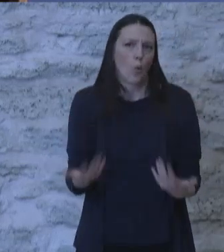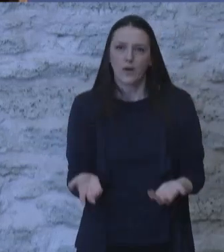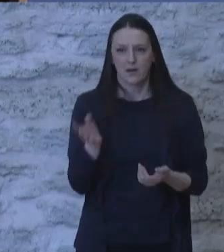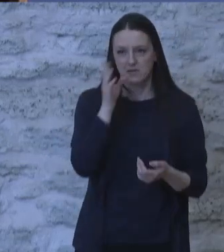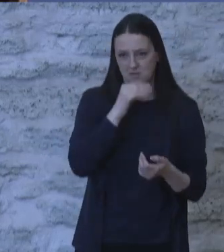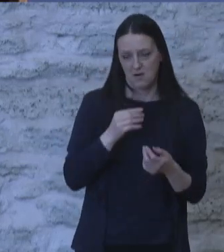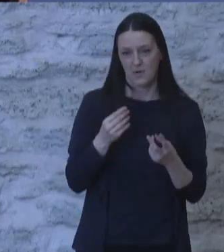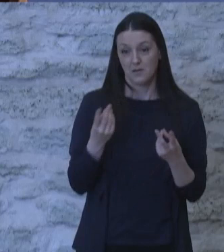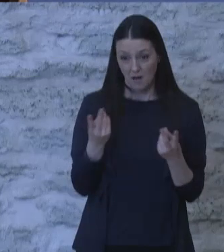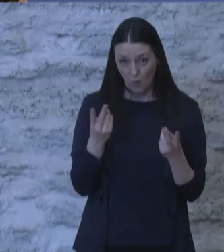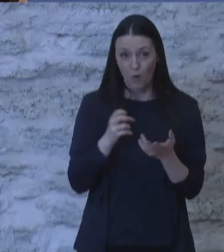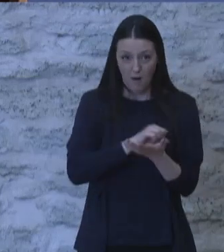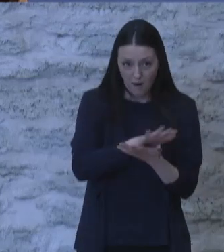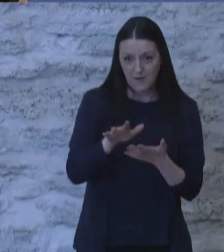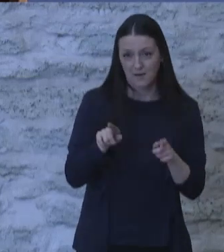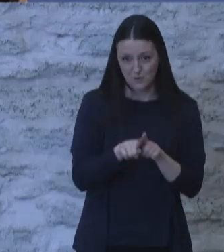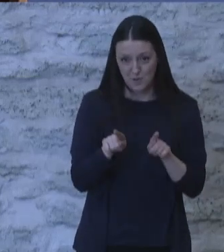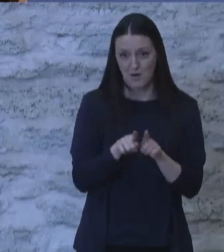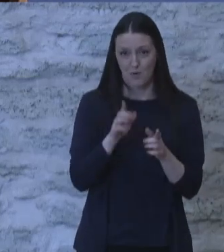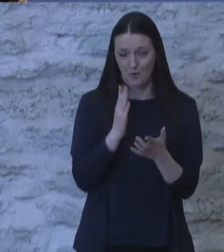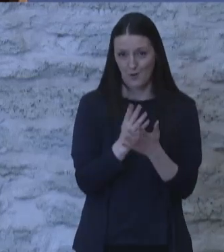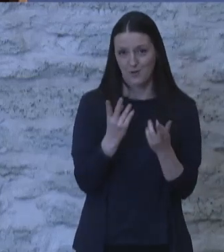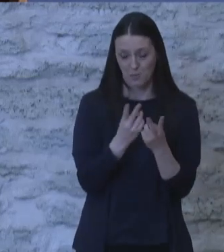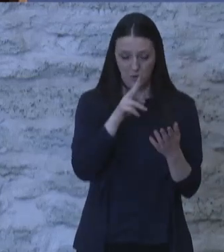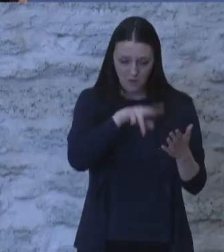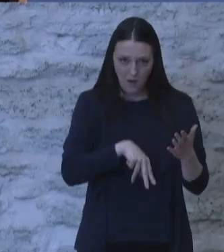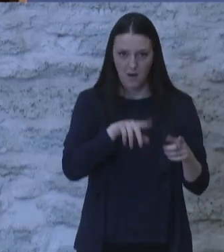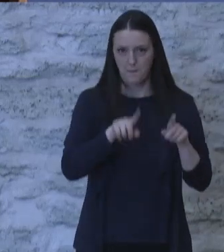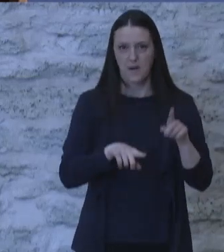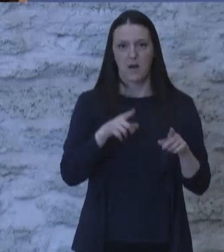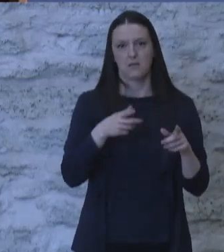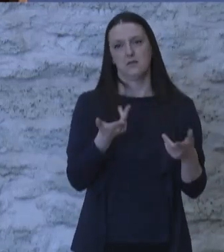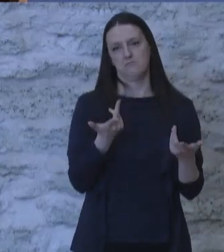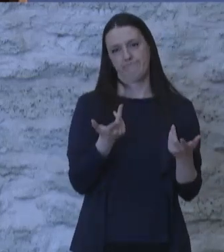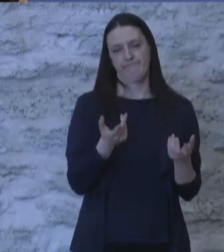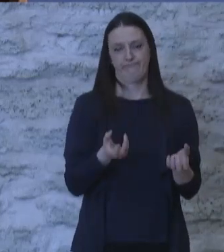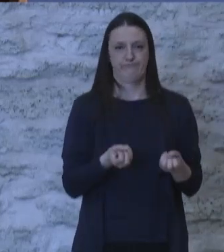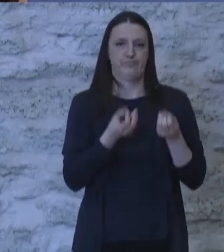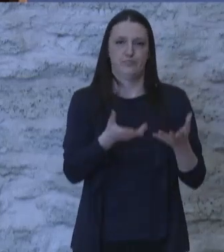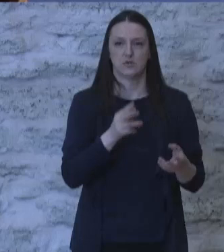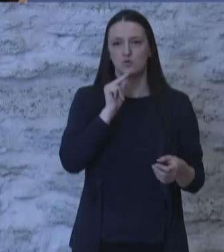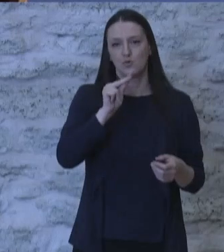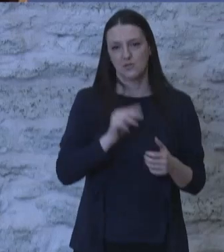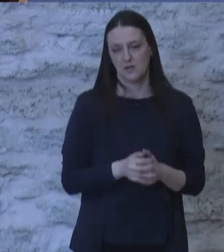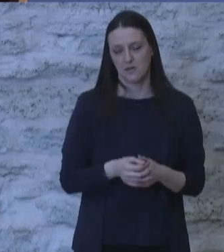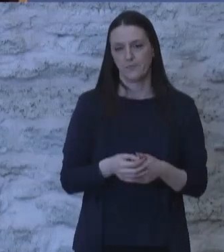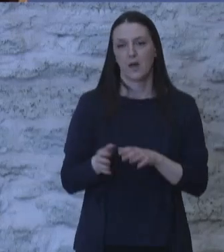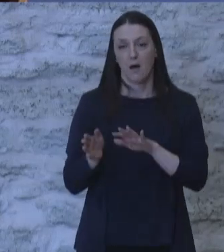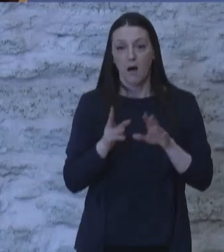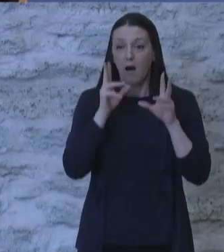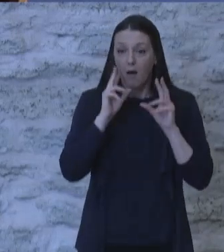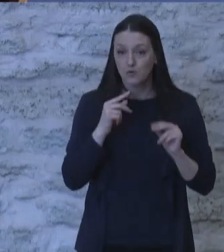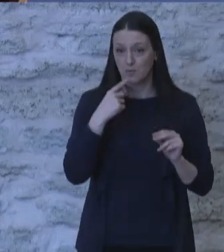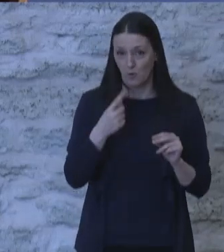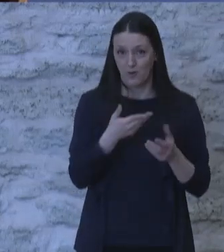on võimalik. Noh, seda on ju ajakirjandusus ka naha, et seda mõned ekspertid viskavad seda ette. Ma ütlen hausalt, et kui me läbi selle reklaami